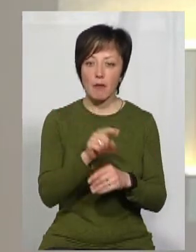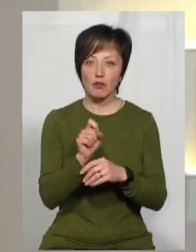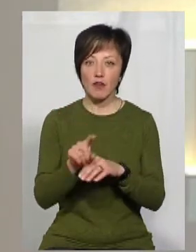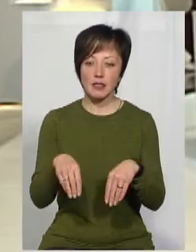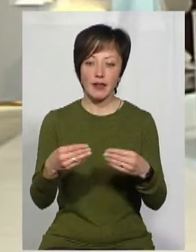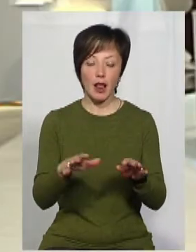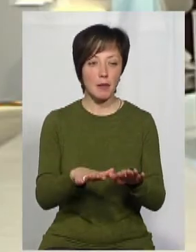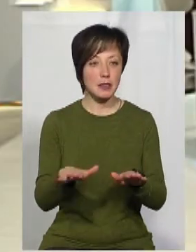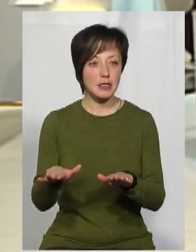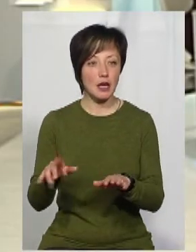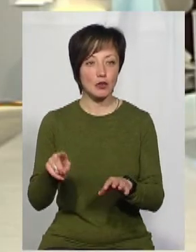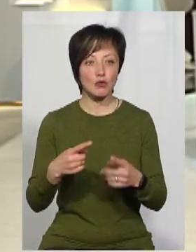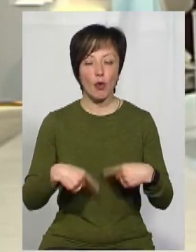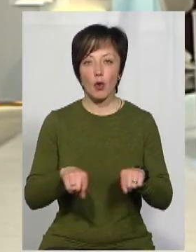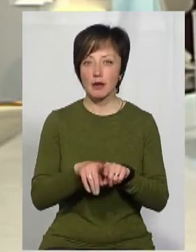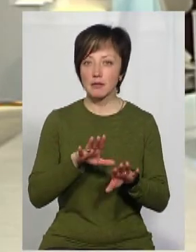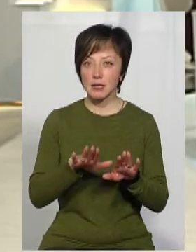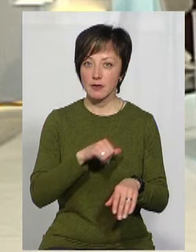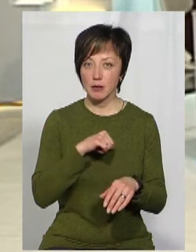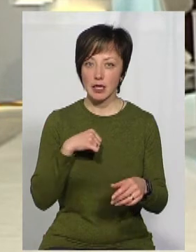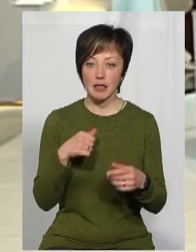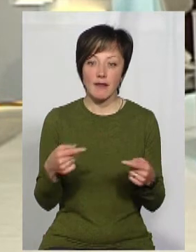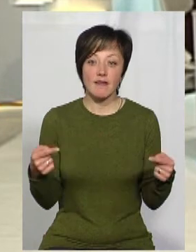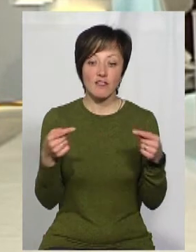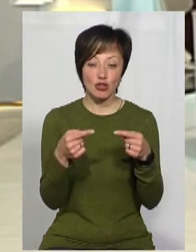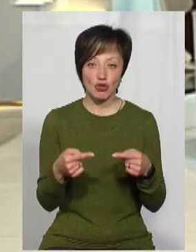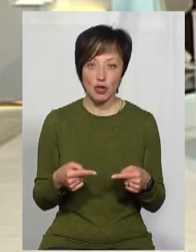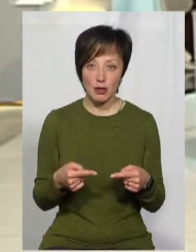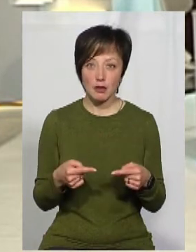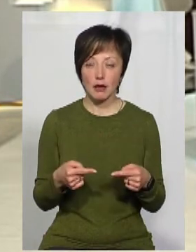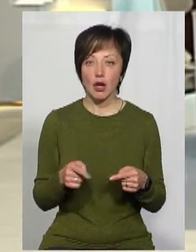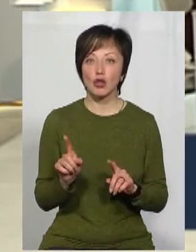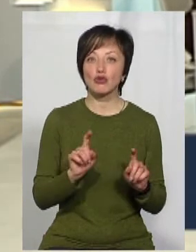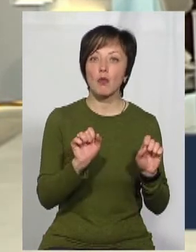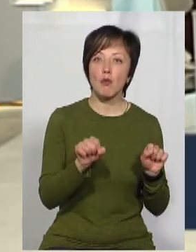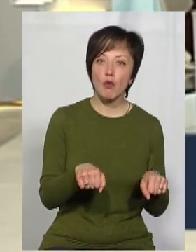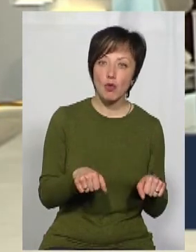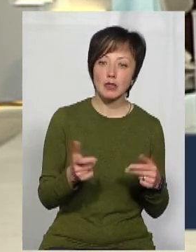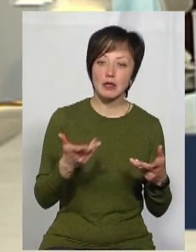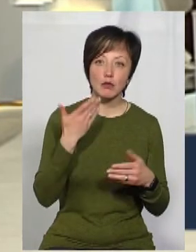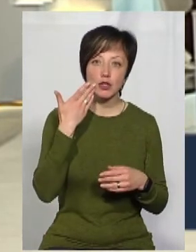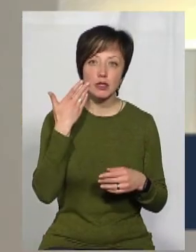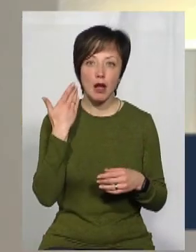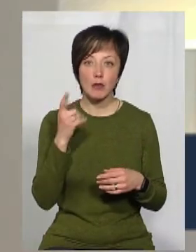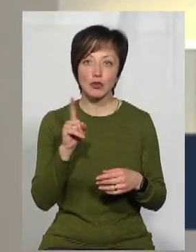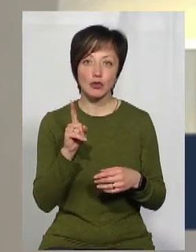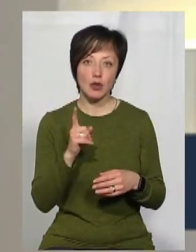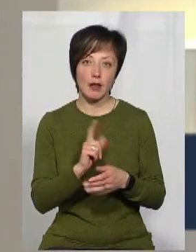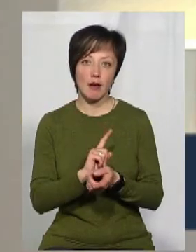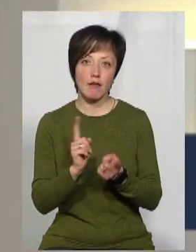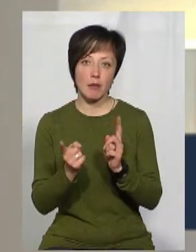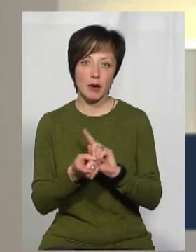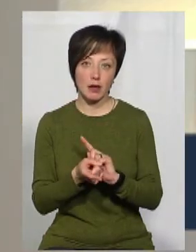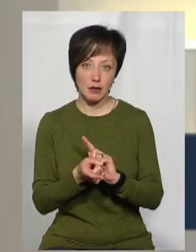повноваження віддали на місця, щоб тут органи місцевого самоврядування самі могли визначати під час карантину, що можна десь послабити, а що можна, можливо,